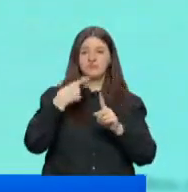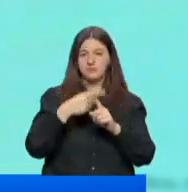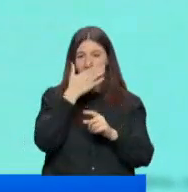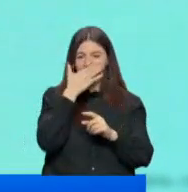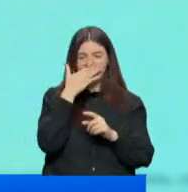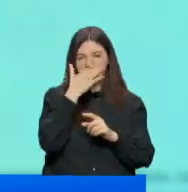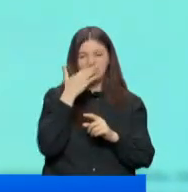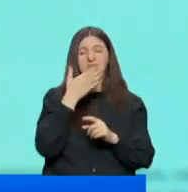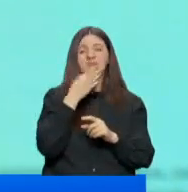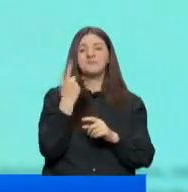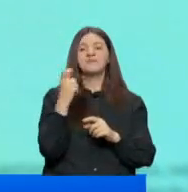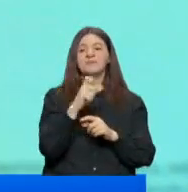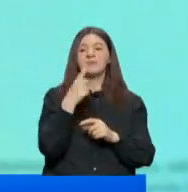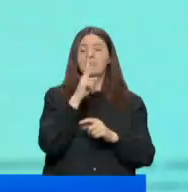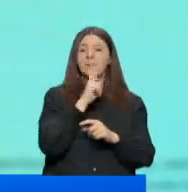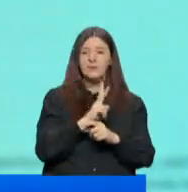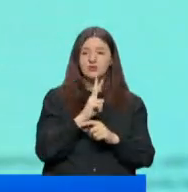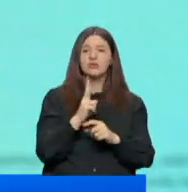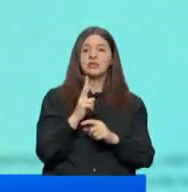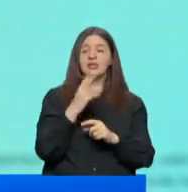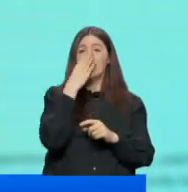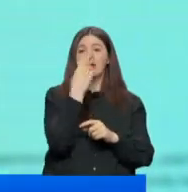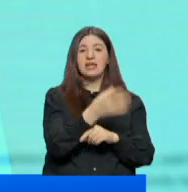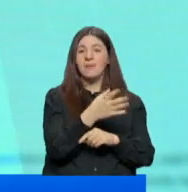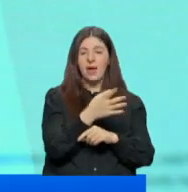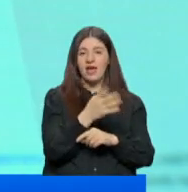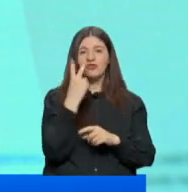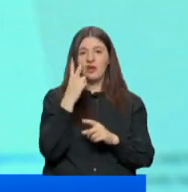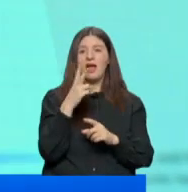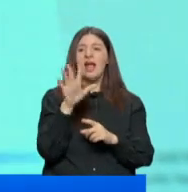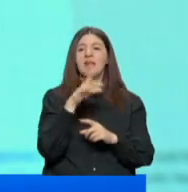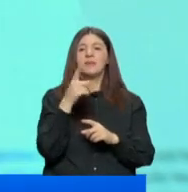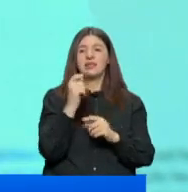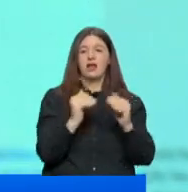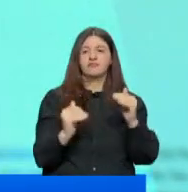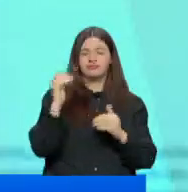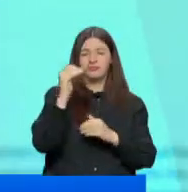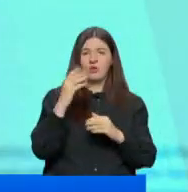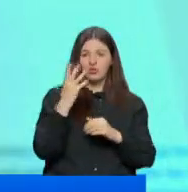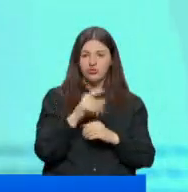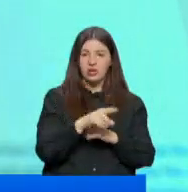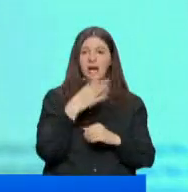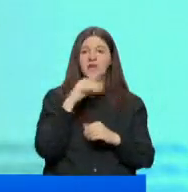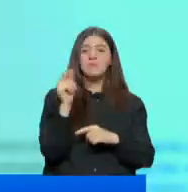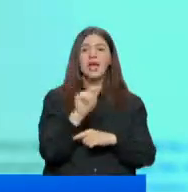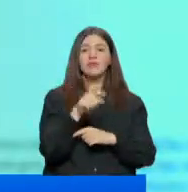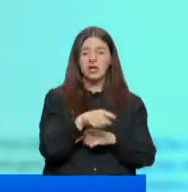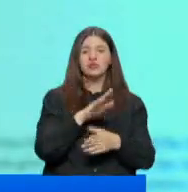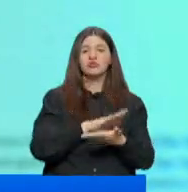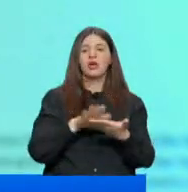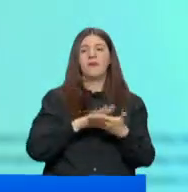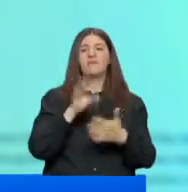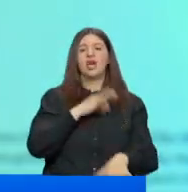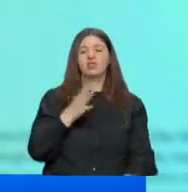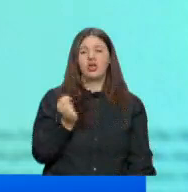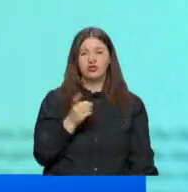eklenecek. Emekli aylığında 1200 ikramiyede 50.000 TL'ye kadar artış olacak. Emekli memurlar da